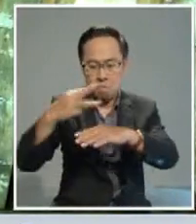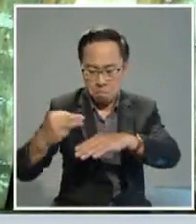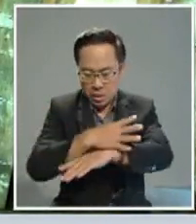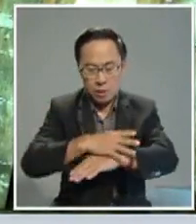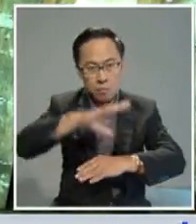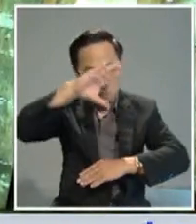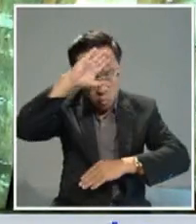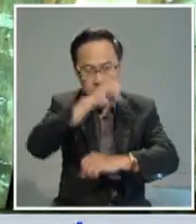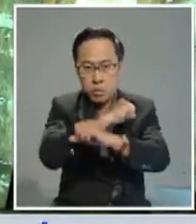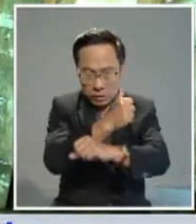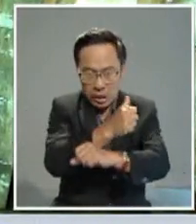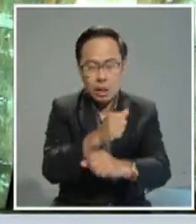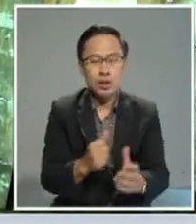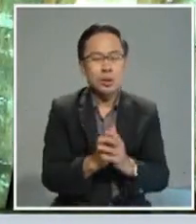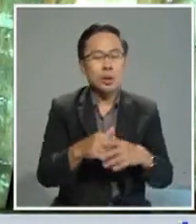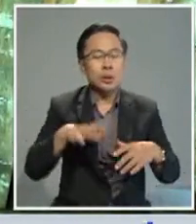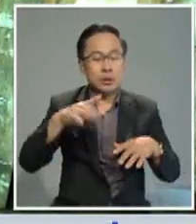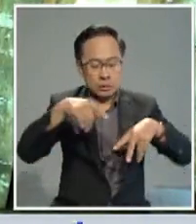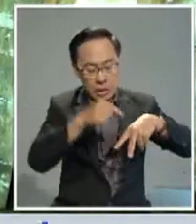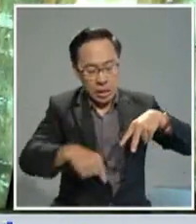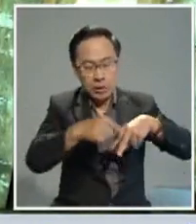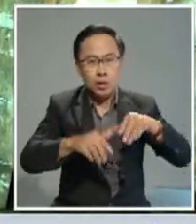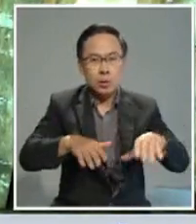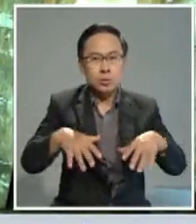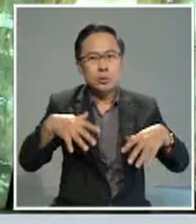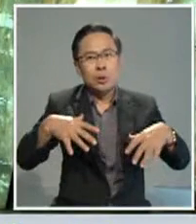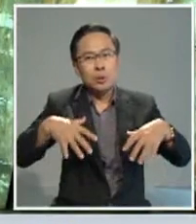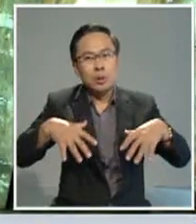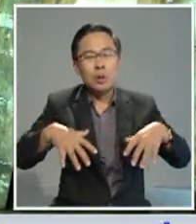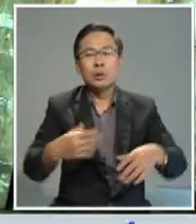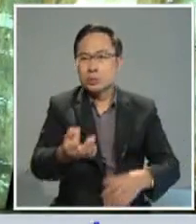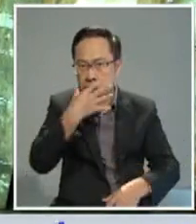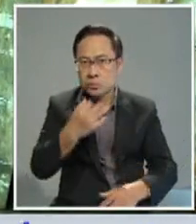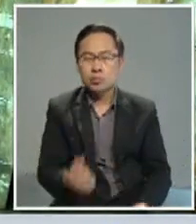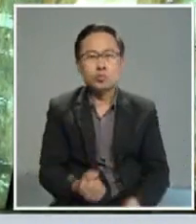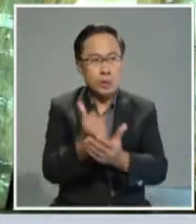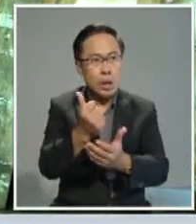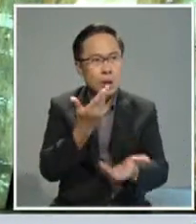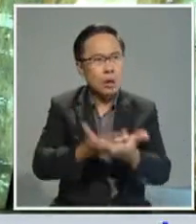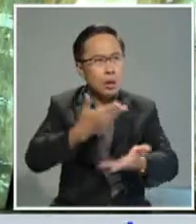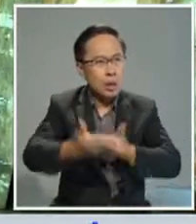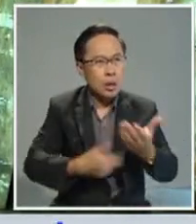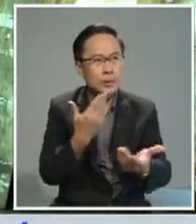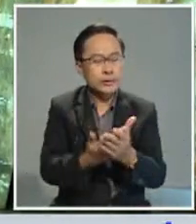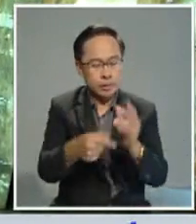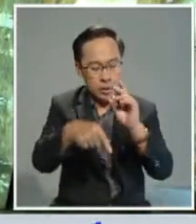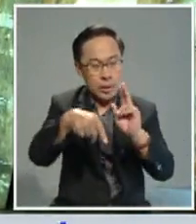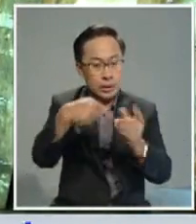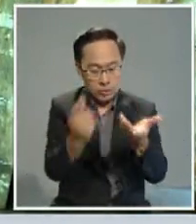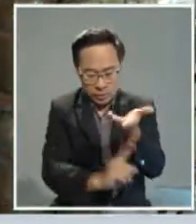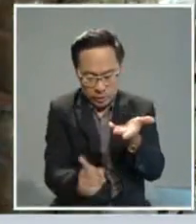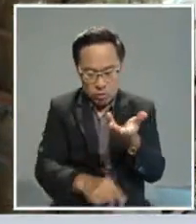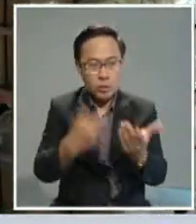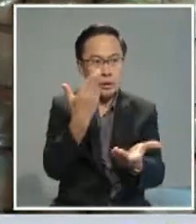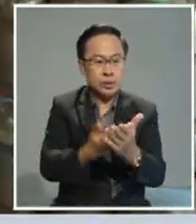าตัวนี้ก็ชั้นหนึ่งอีกเหมือนกัน โอ้ยสุดยอดอะ ขายยังไงคะเจ๊คะ ไม่แพงค่ะกิโลละแค่2,000 โ